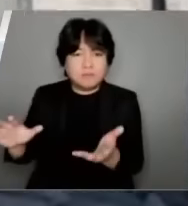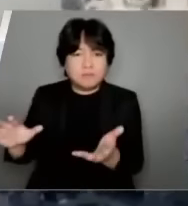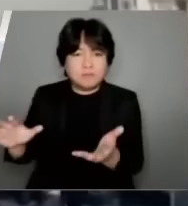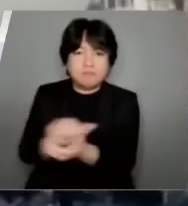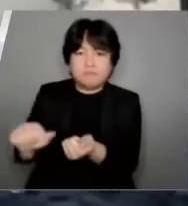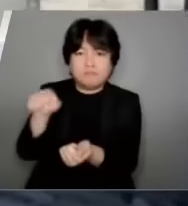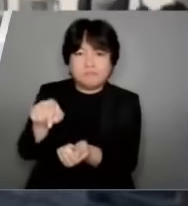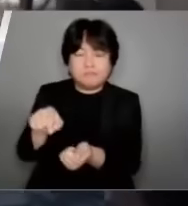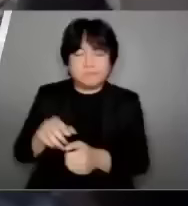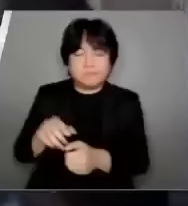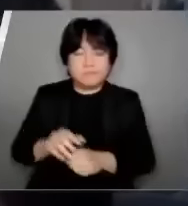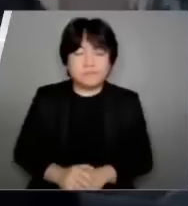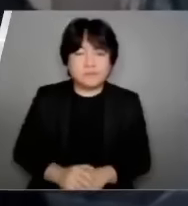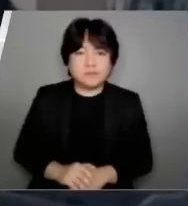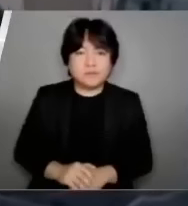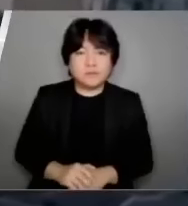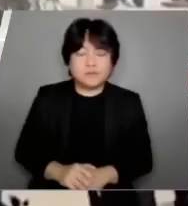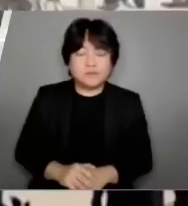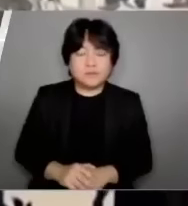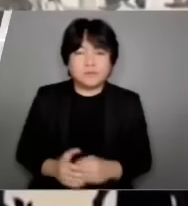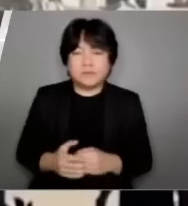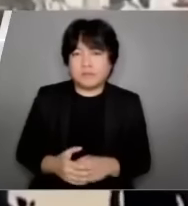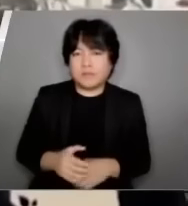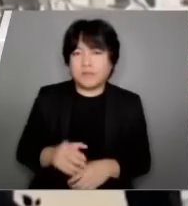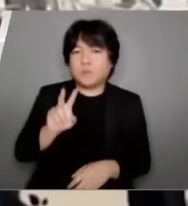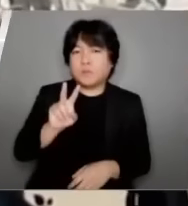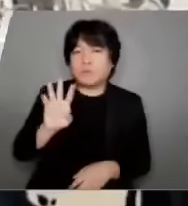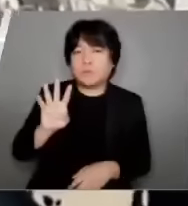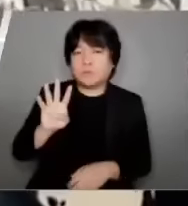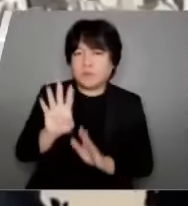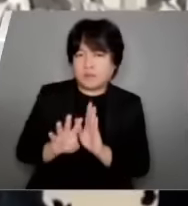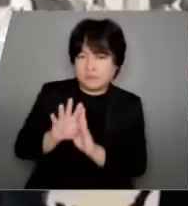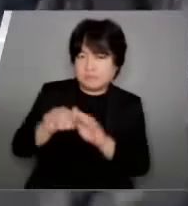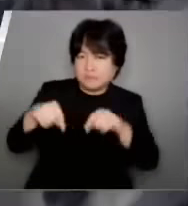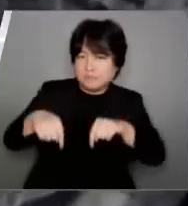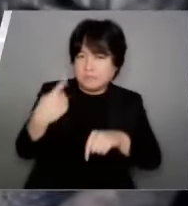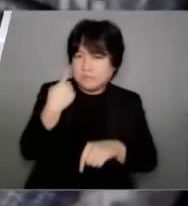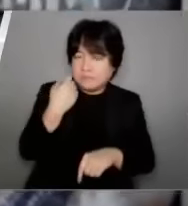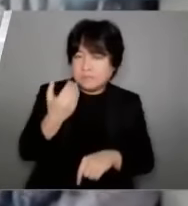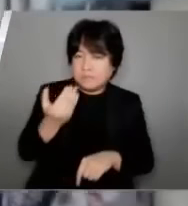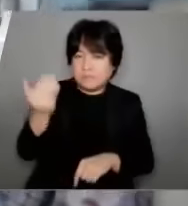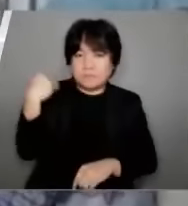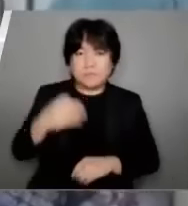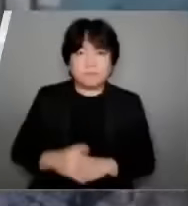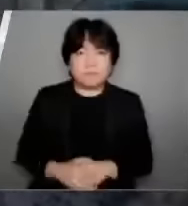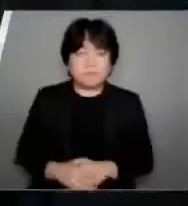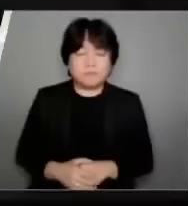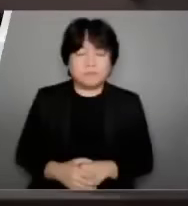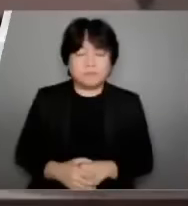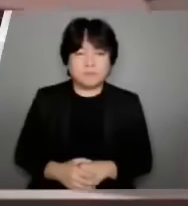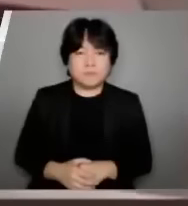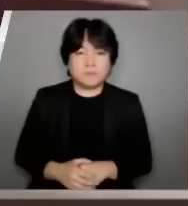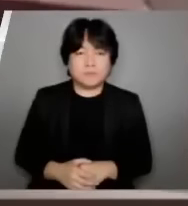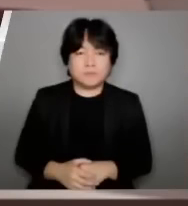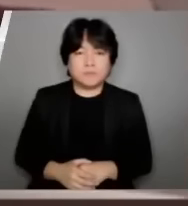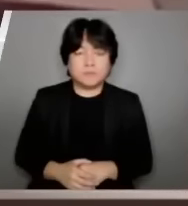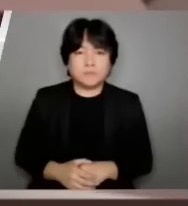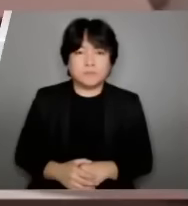Israel sa nakalipas na 24 oras. Sa gitna ng sigalot na nagsanga na sa iba pang bahagi ng Middle East.